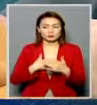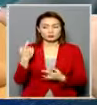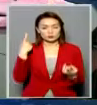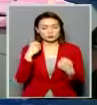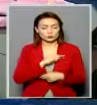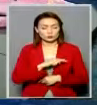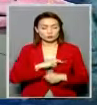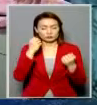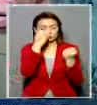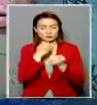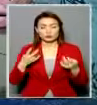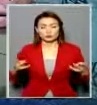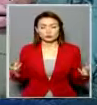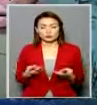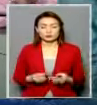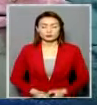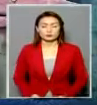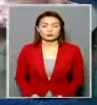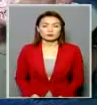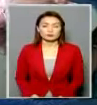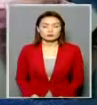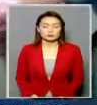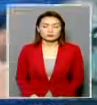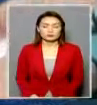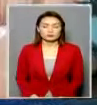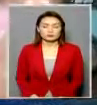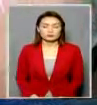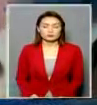идеологию трудолюбия и знания. Торгун Журтабай, Сухия Каттаргыз, Алихан Хайдар, телеканал